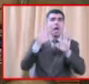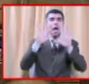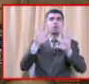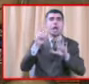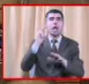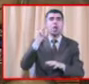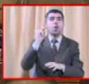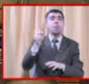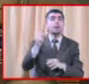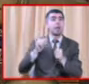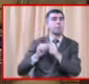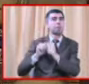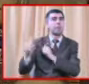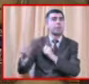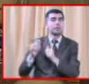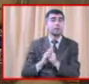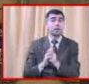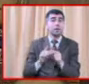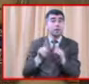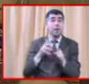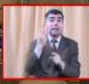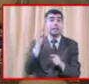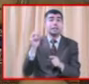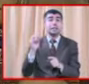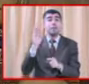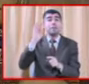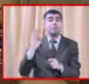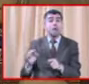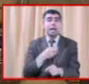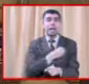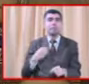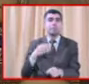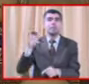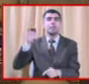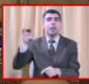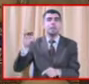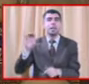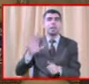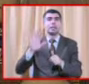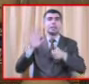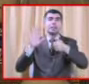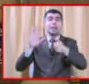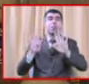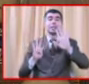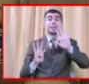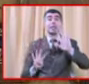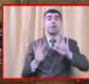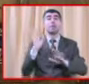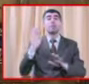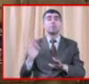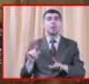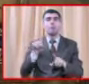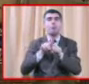صحي. 30% من المصحات بالدار البيضاء، 66% من المصحات تتمركز في 5 جهات من المملكة